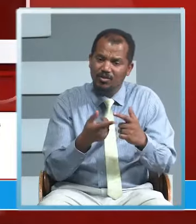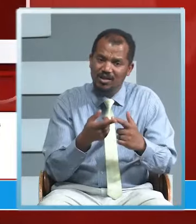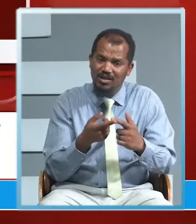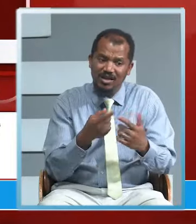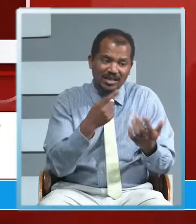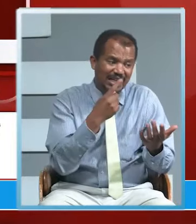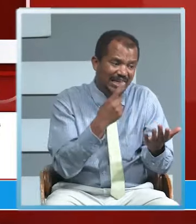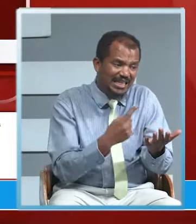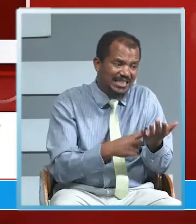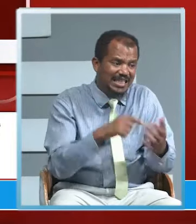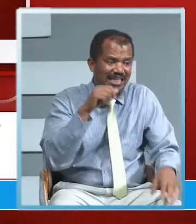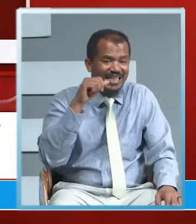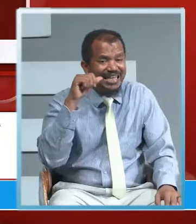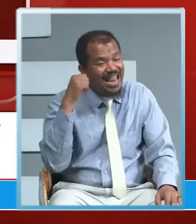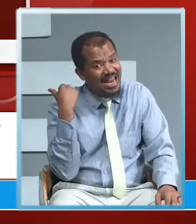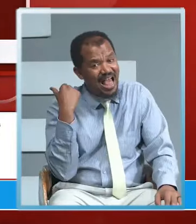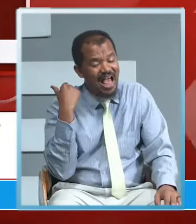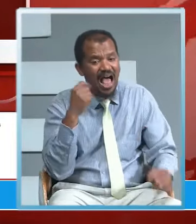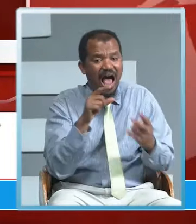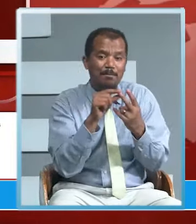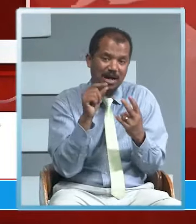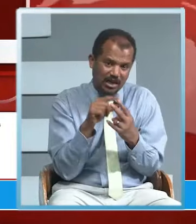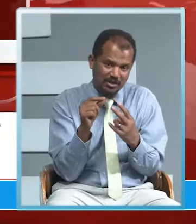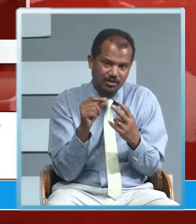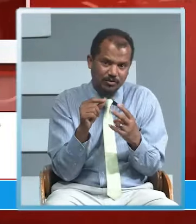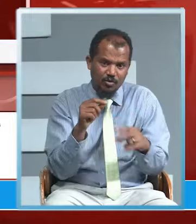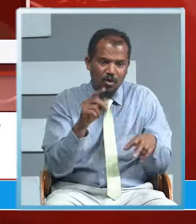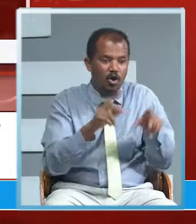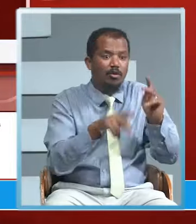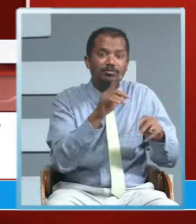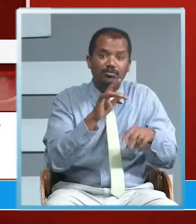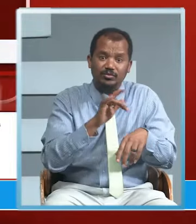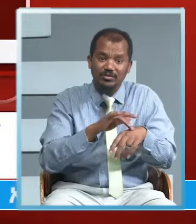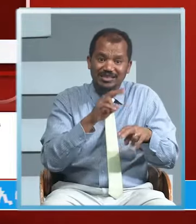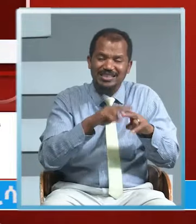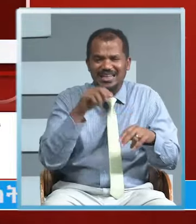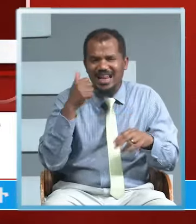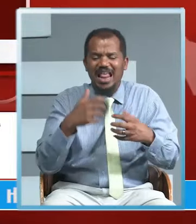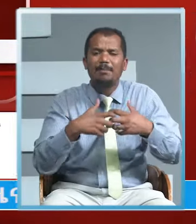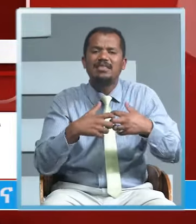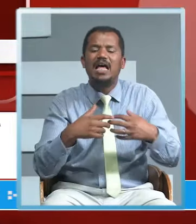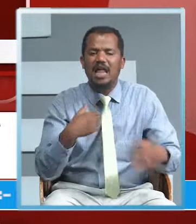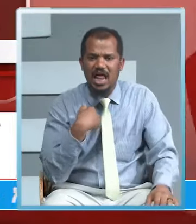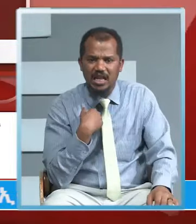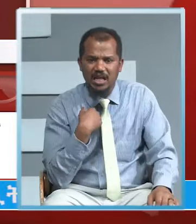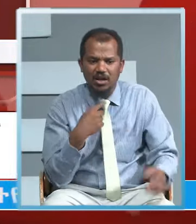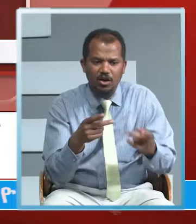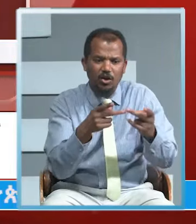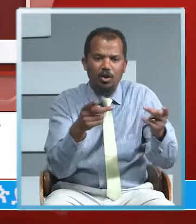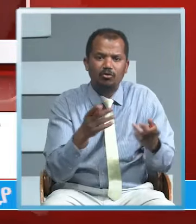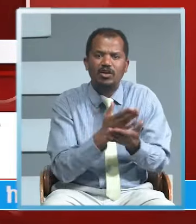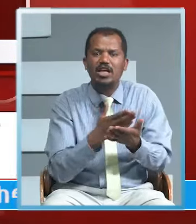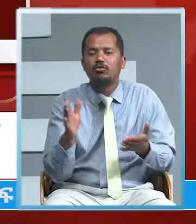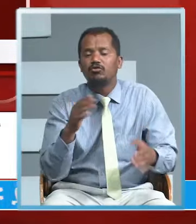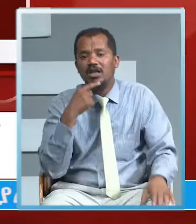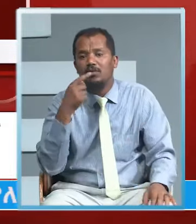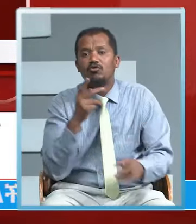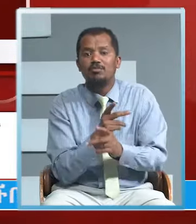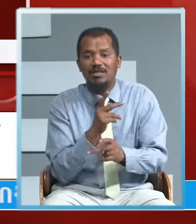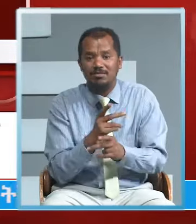ሁለተኛ ለዚህ ሌላ አማራጭ ሁለት ተብሎ የተቀመጠ ሌላ መሳሪያ አለ። ይህንን ከቦታው ያስወግደዋል